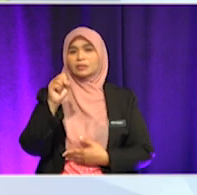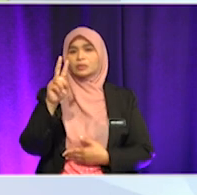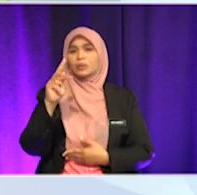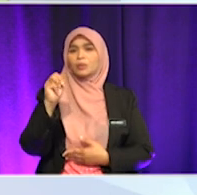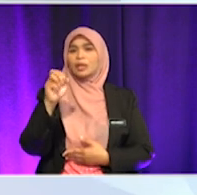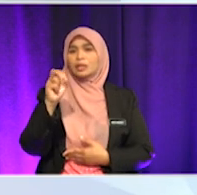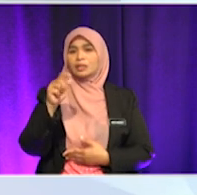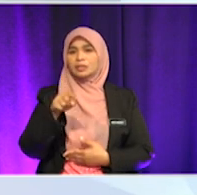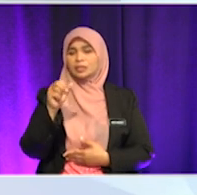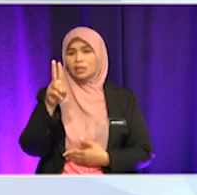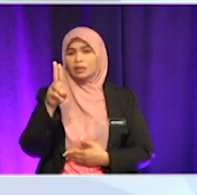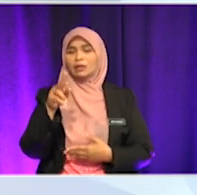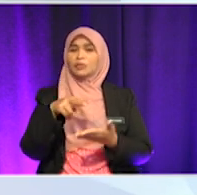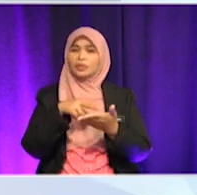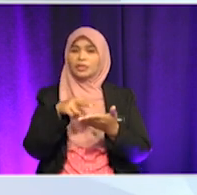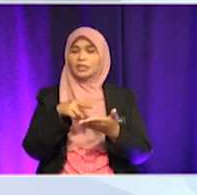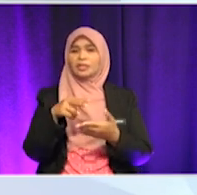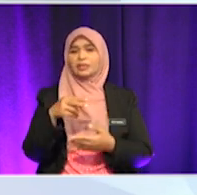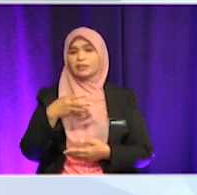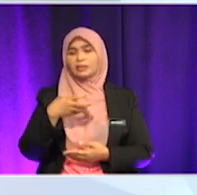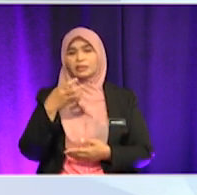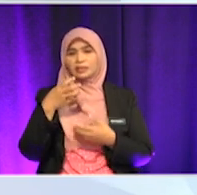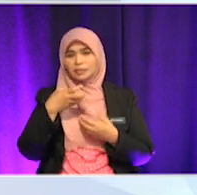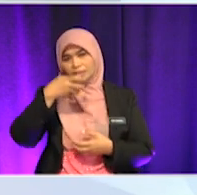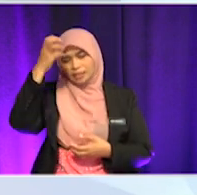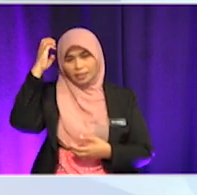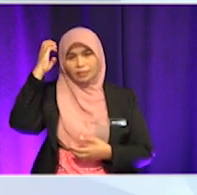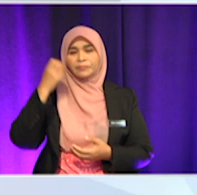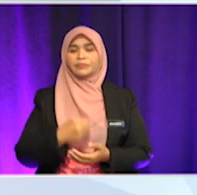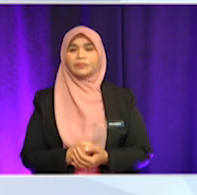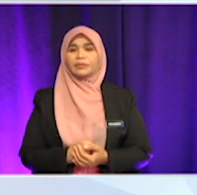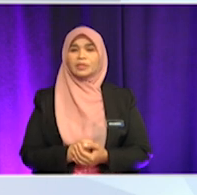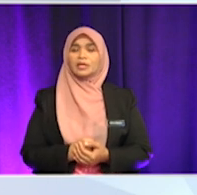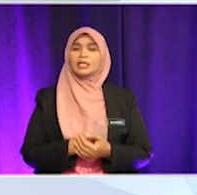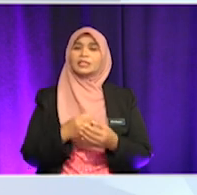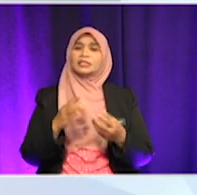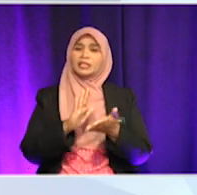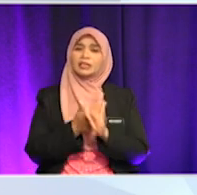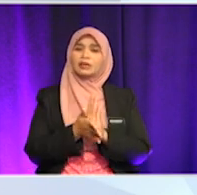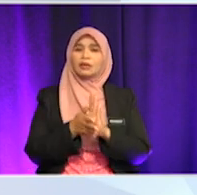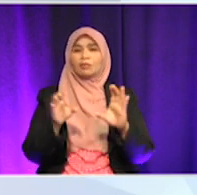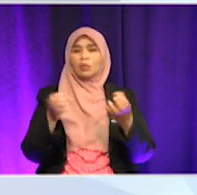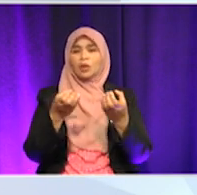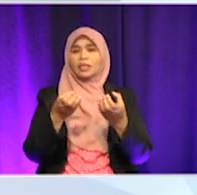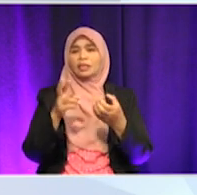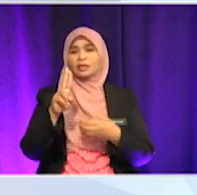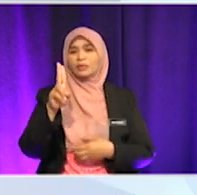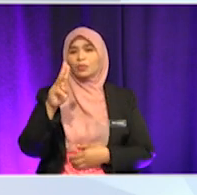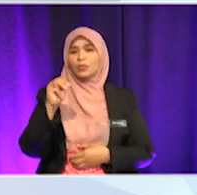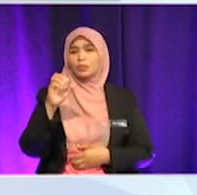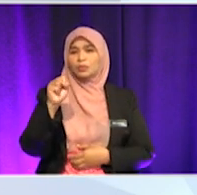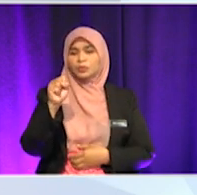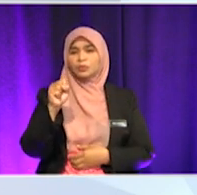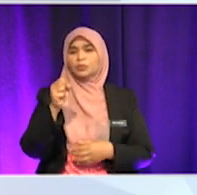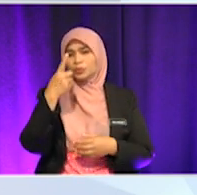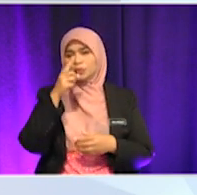singa. Okay, jadi soalannya, okey, terbitkan rumus untuk setiap perkara rumus yang berikut, di mana